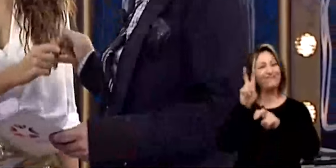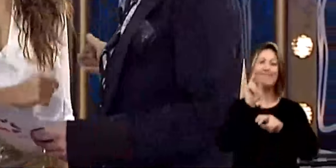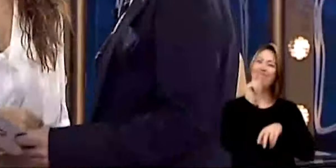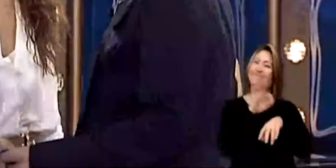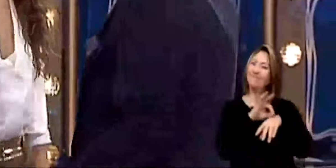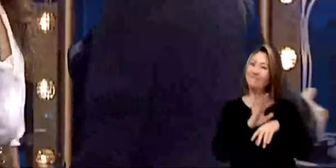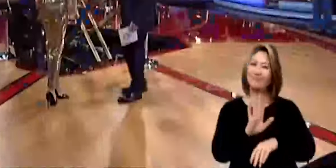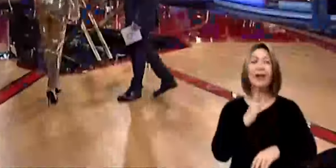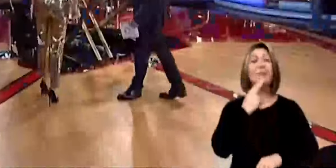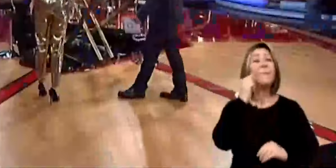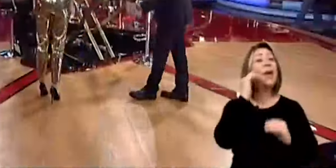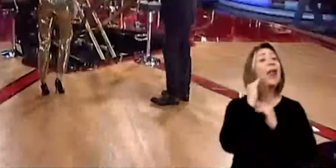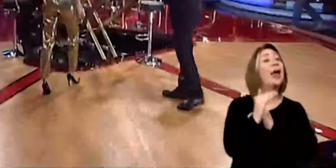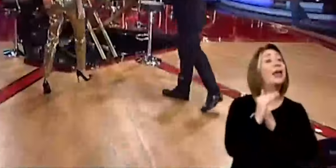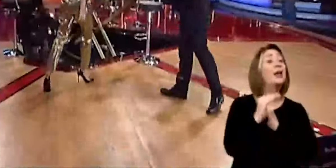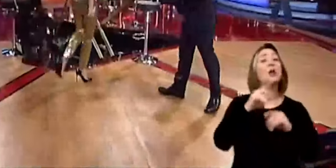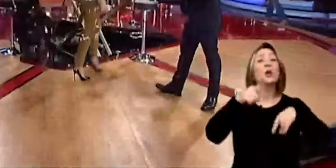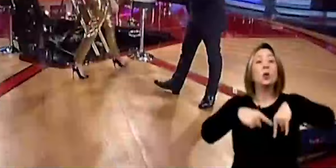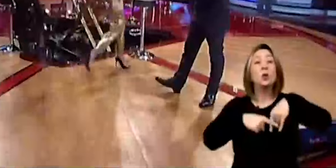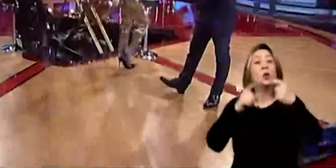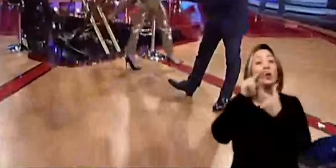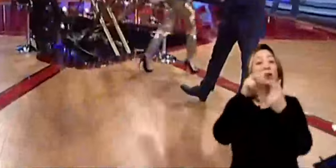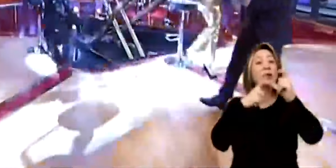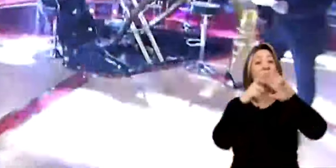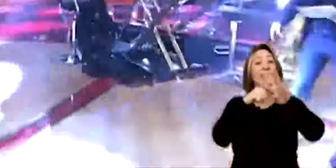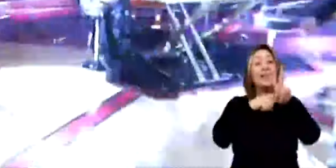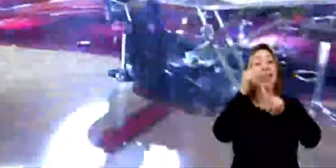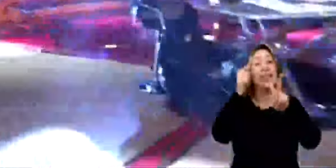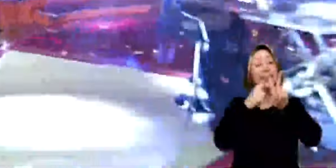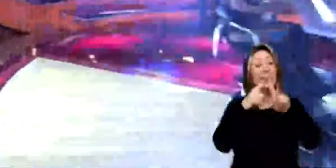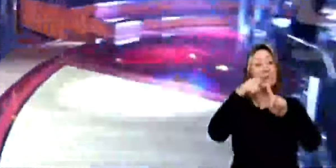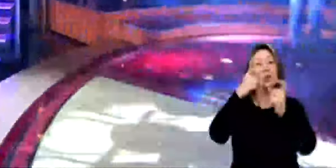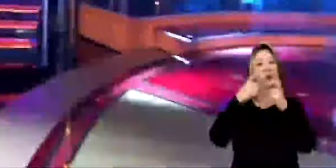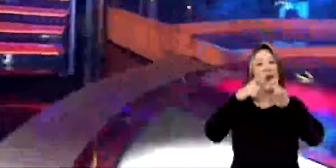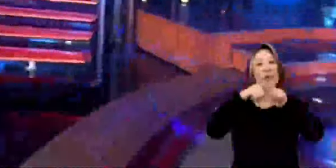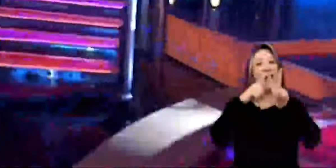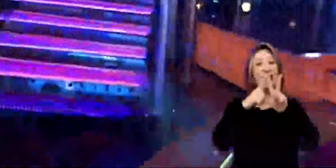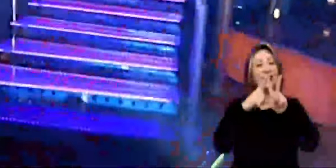lütfen. Buyursunlar. Hanımlar, beyler, Hüseyin Turan!